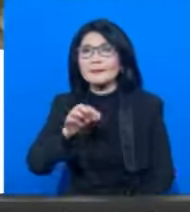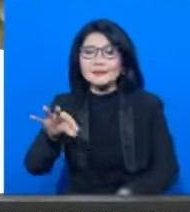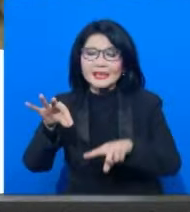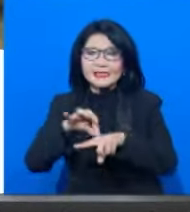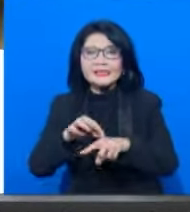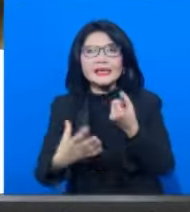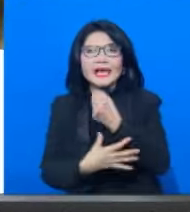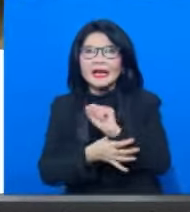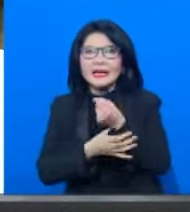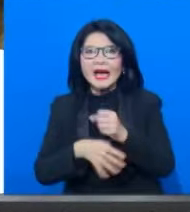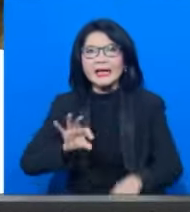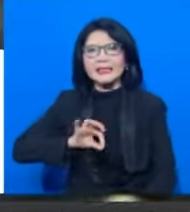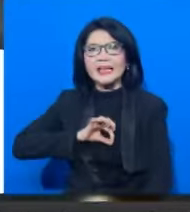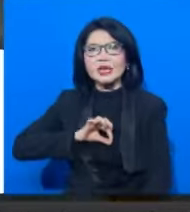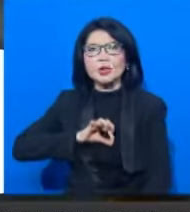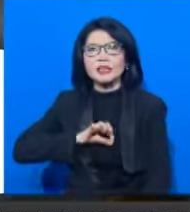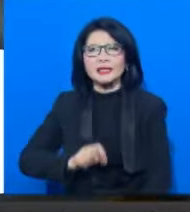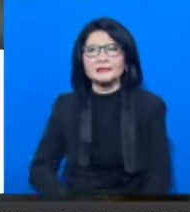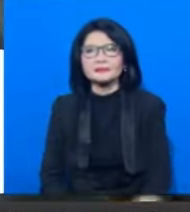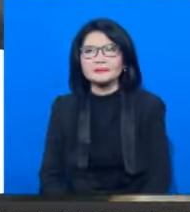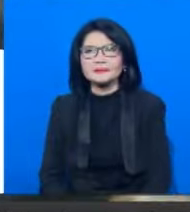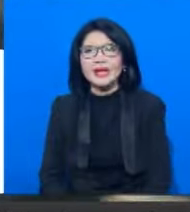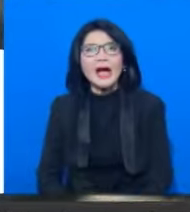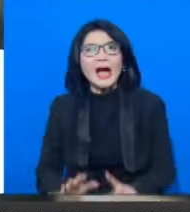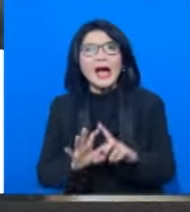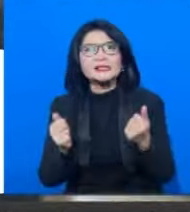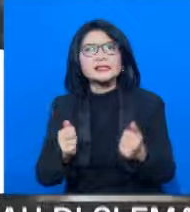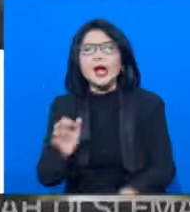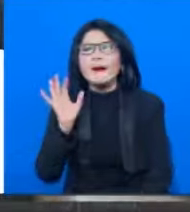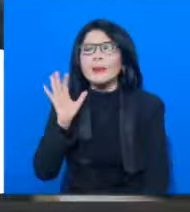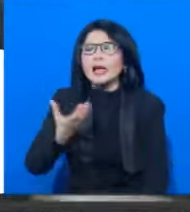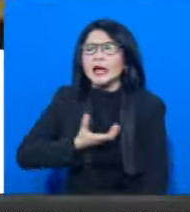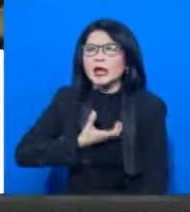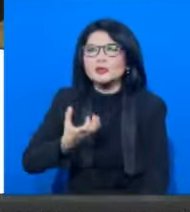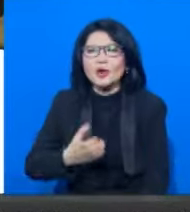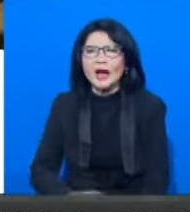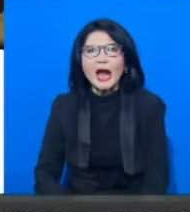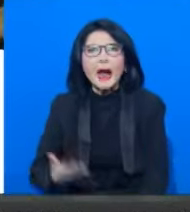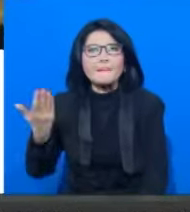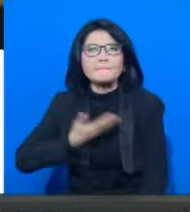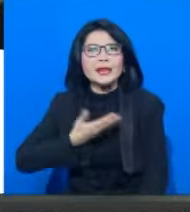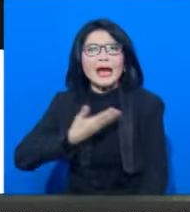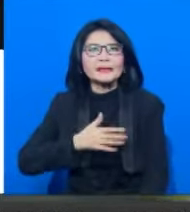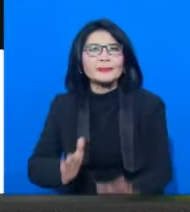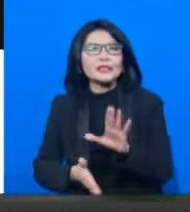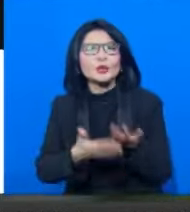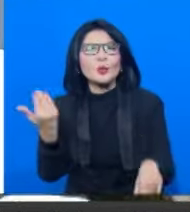cincin, gelang, dan liontin ia buat. Hasil karyanya ini pun banyak diminati pelanggan hingga luar daerah